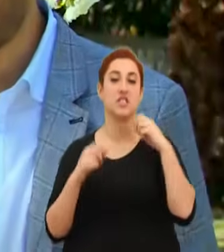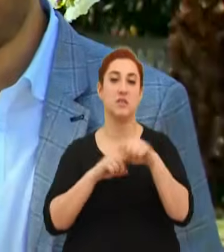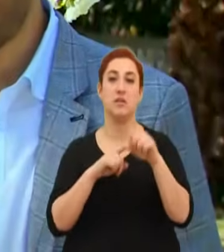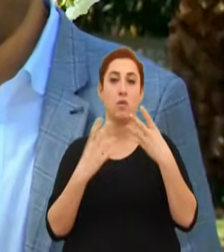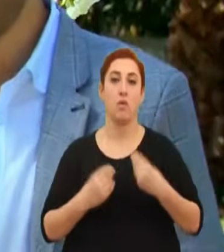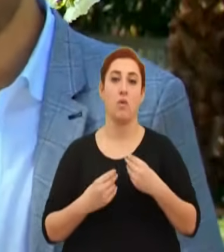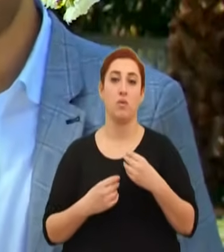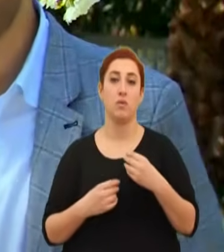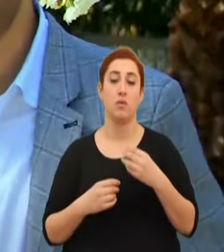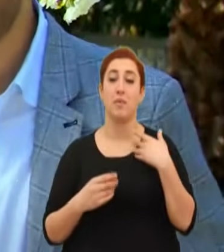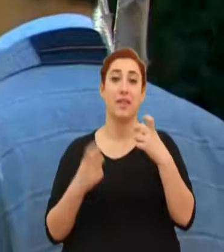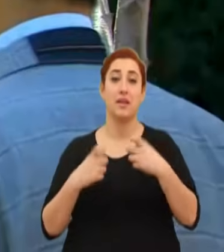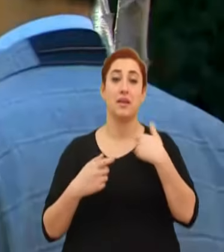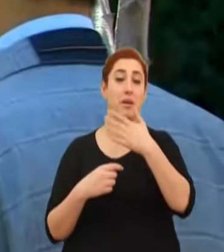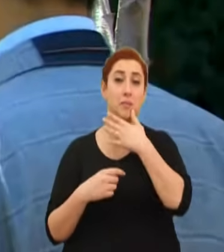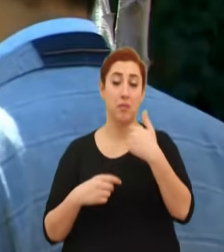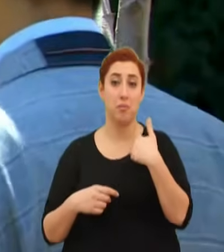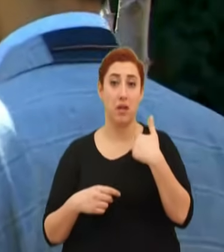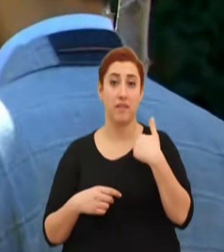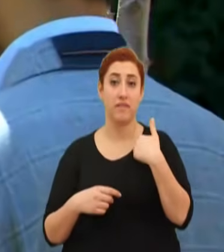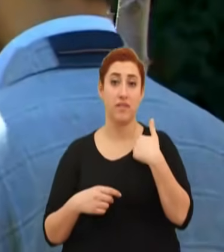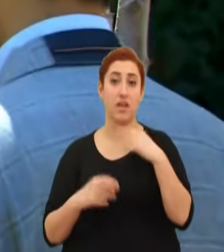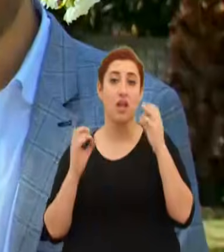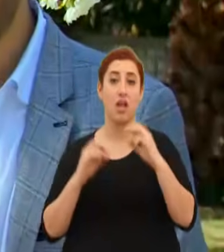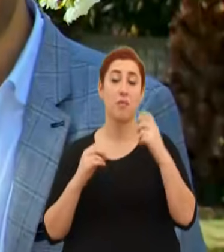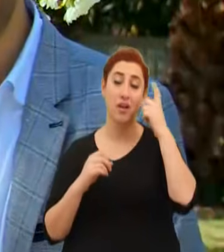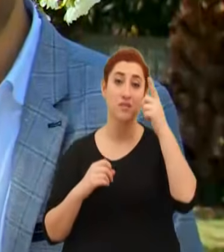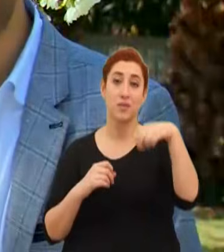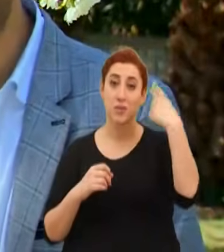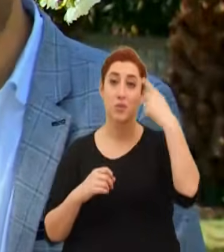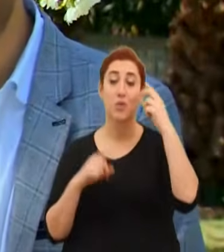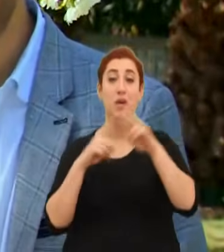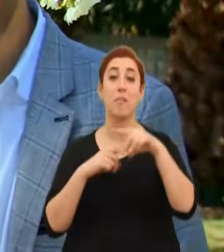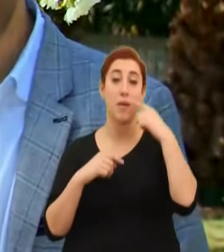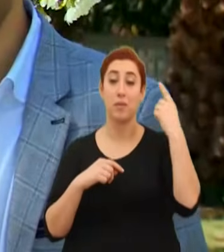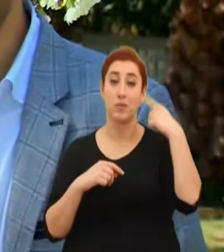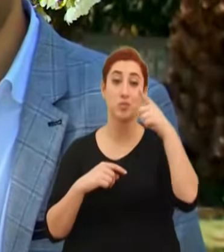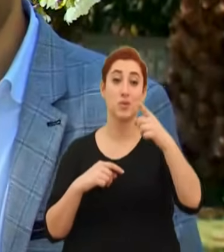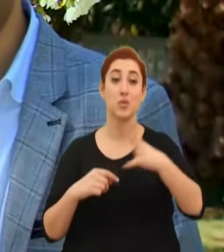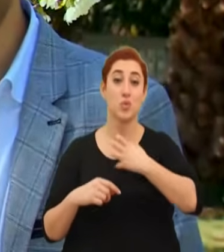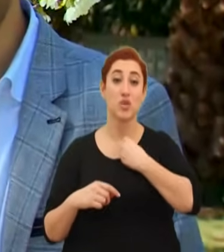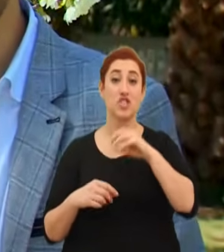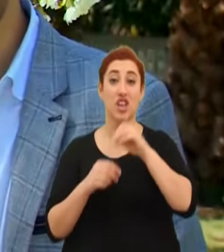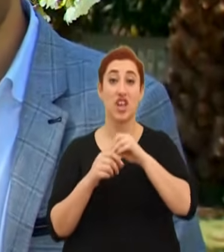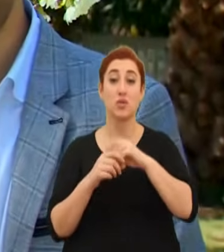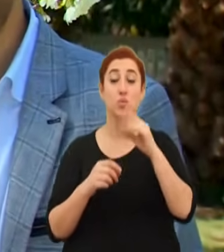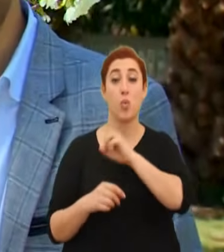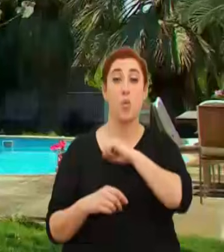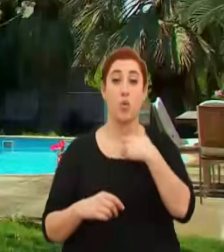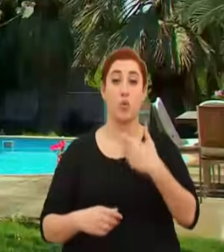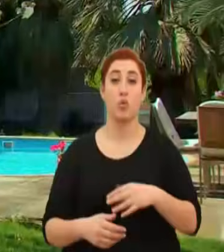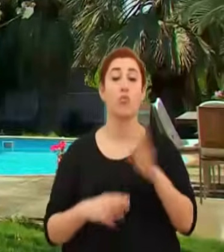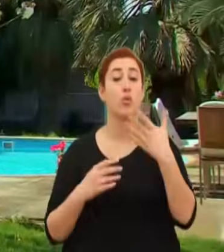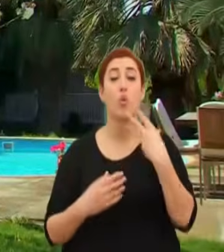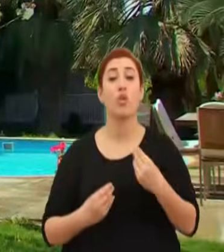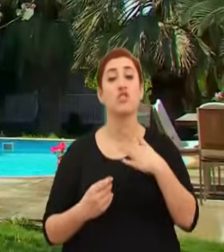döndü. Hardan bileyim Nazlı, ben de... Hep aklım sendedi. Kemal Bey de seni üzeceği diye çok korkuyorum.